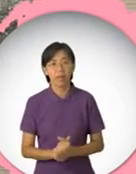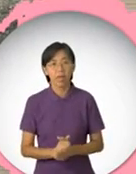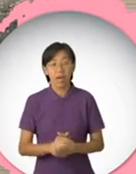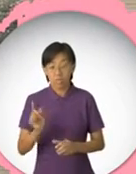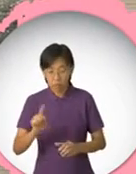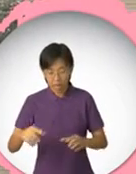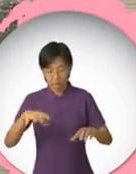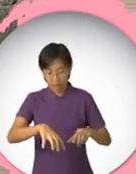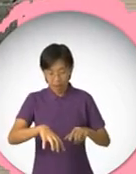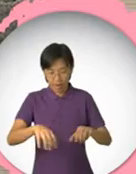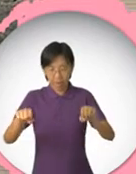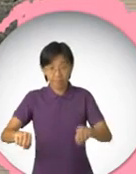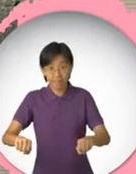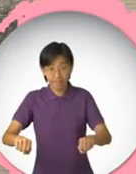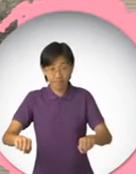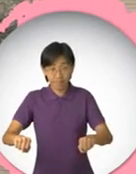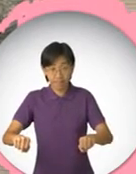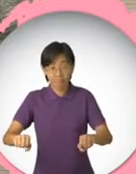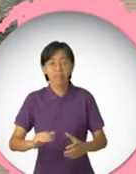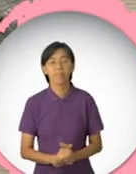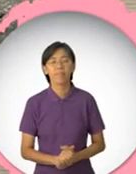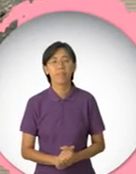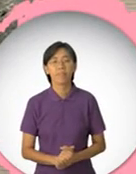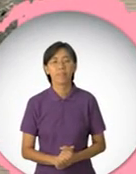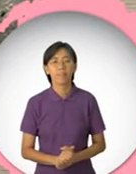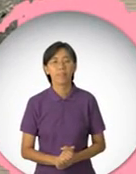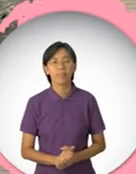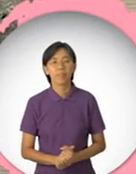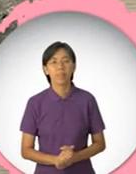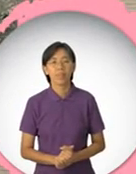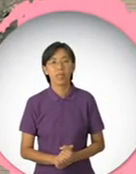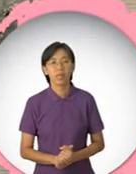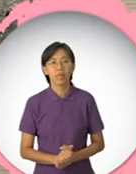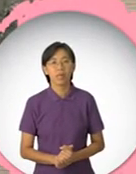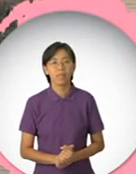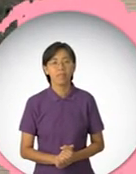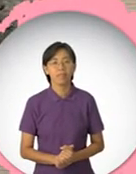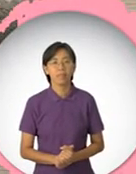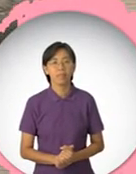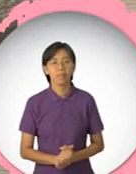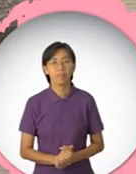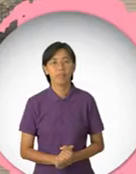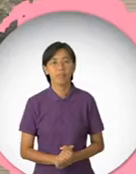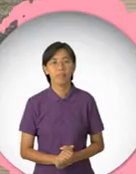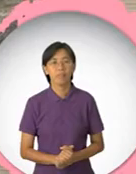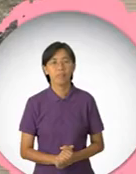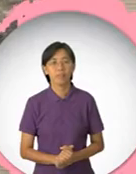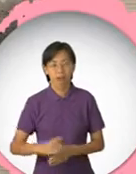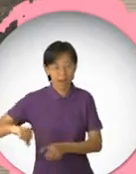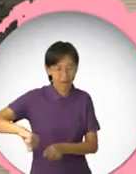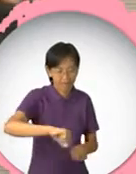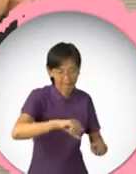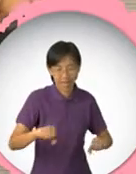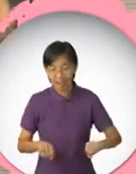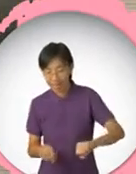งกลางนะคะไปด้านข้างไปทางซ้ายตรงกลางไปทางขวาก ลางไปซ้ายกลางไปขวาน ะคะก็กลิ้งแผ่นไปเราจะพย